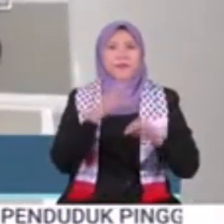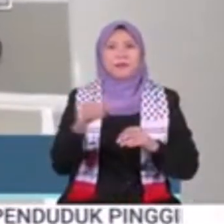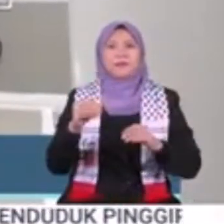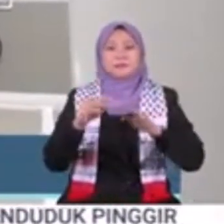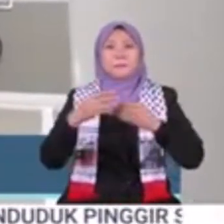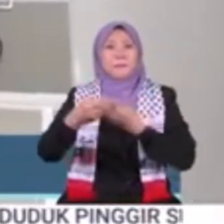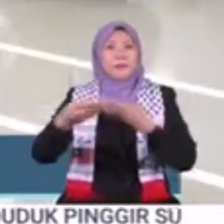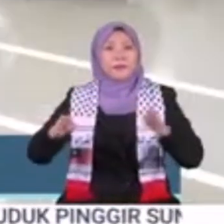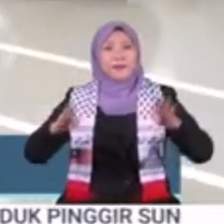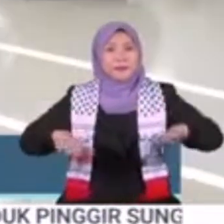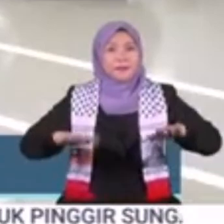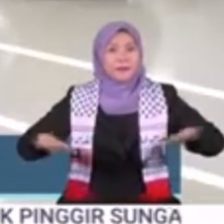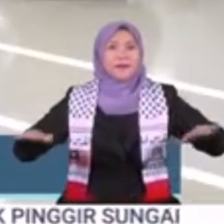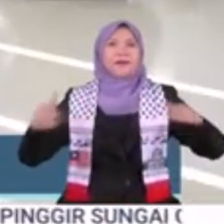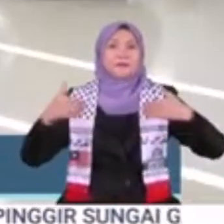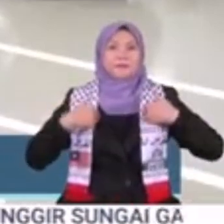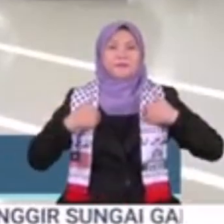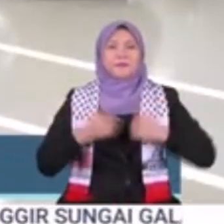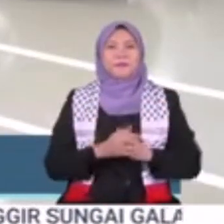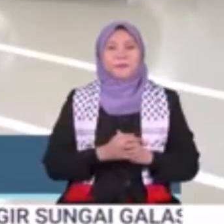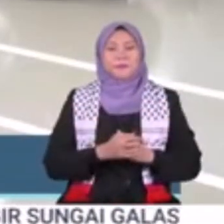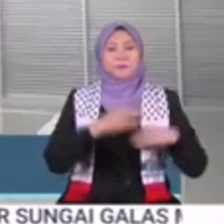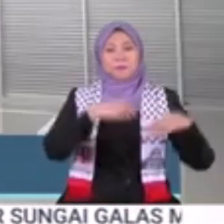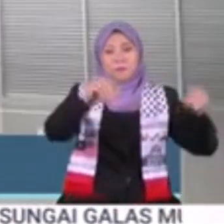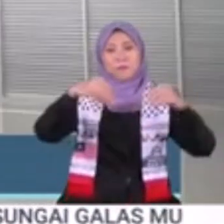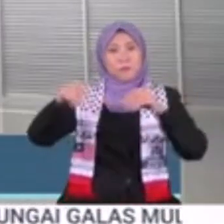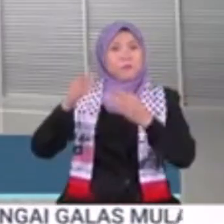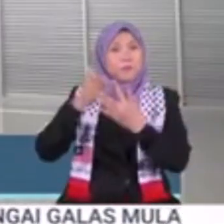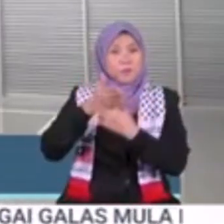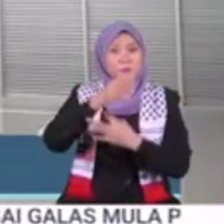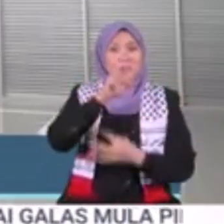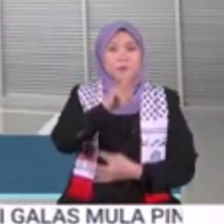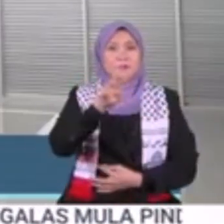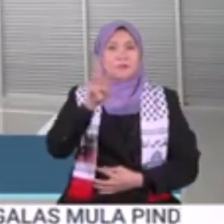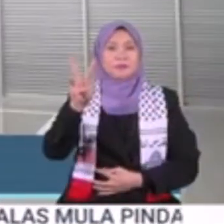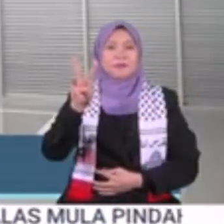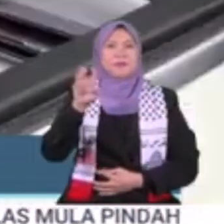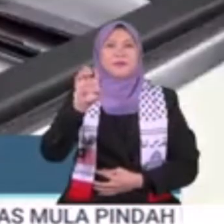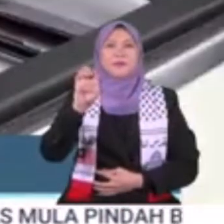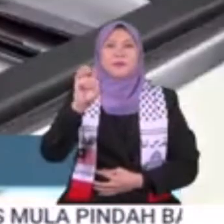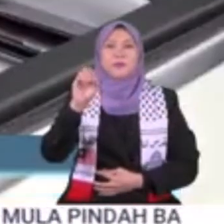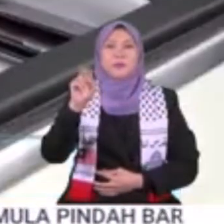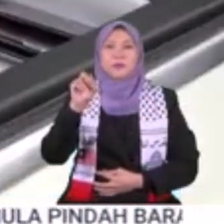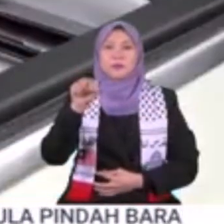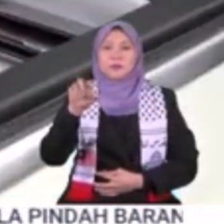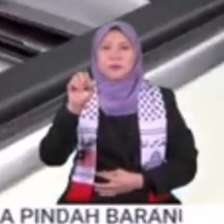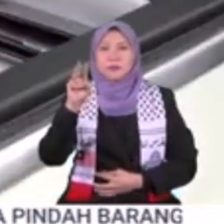kanak-kanak. Untuk senarai penuh model dipasarkan Ion, layari laman web ion.com.my.